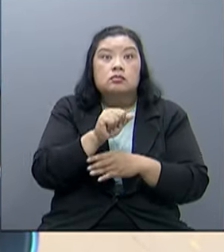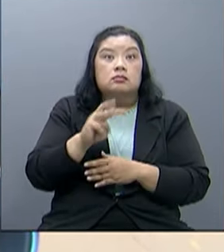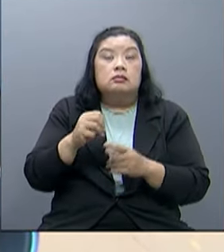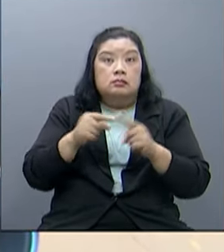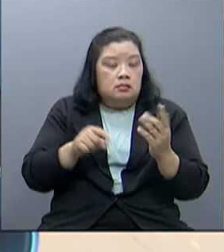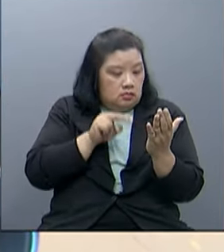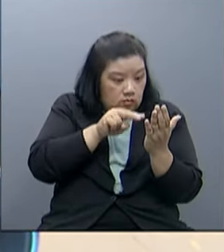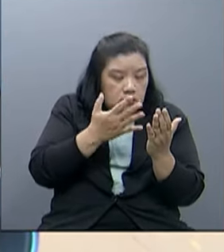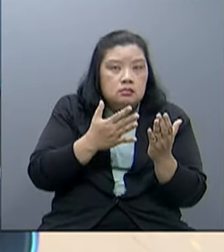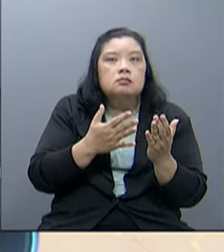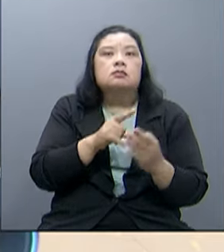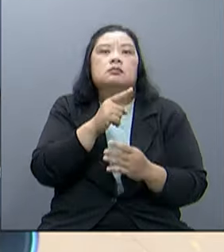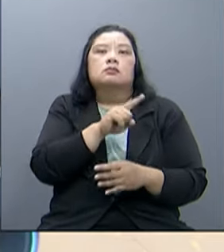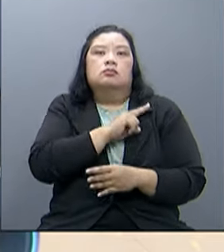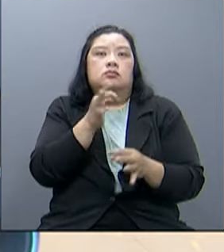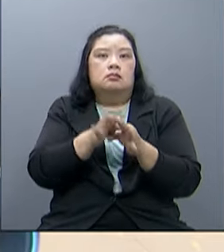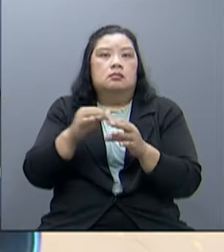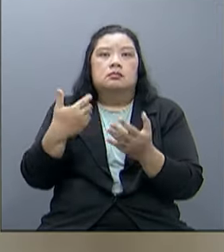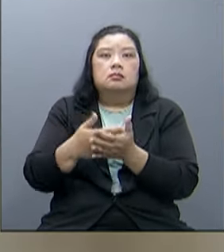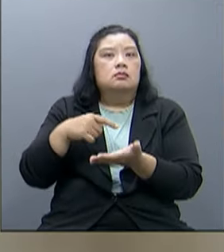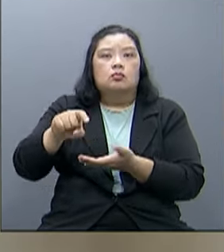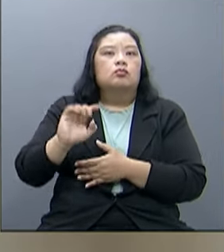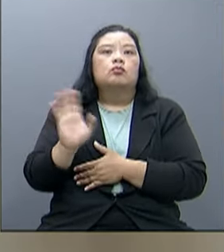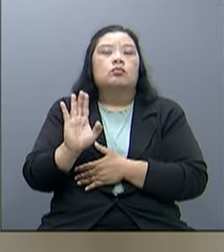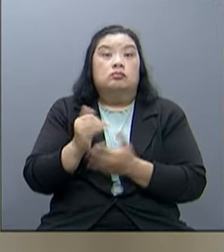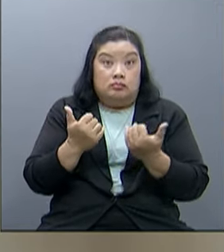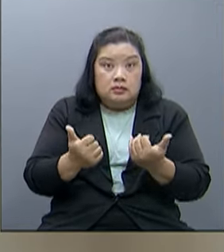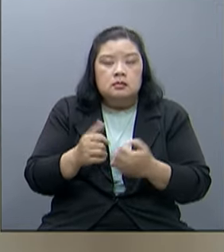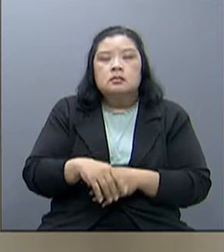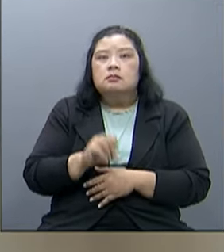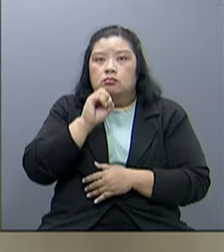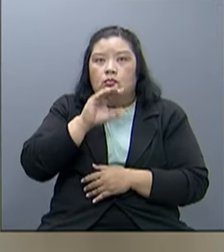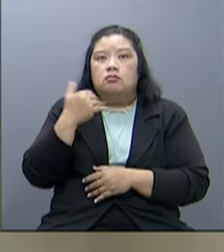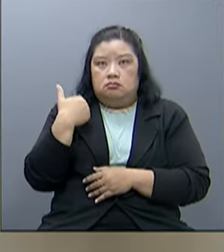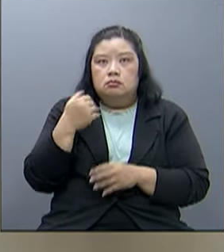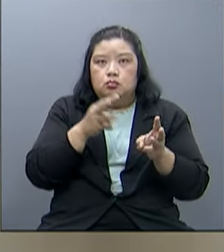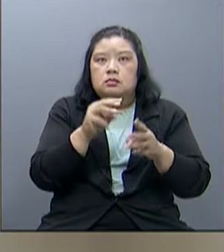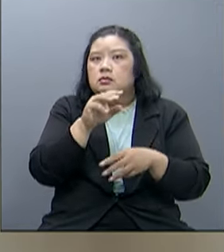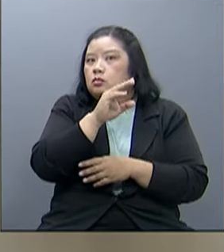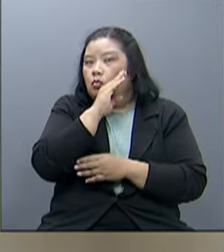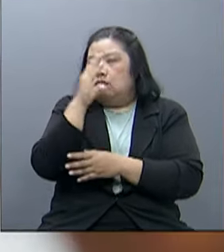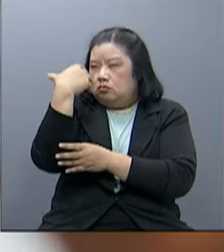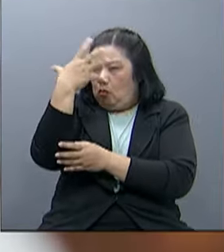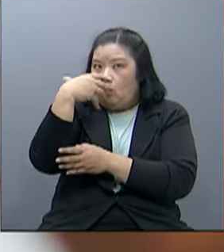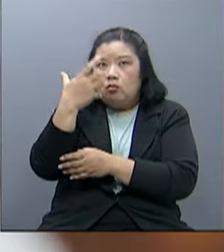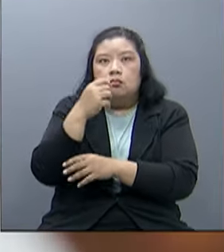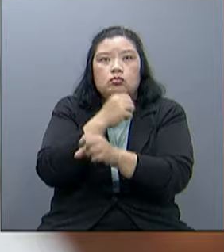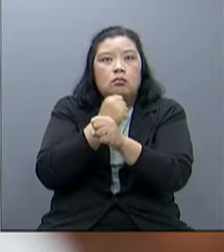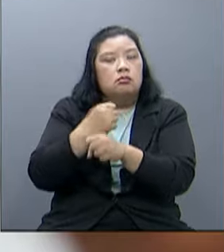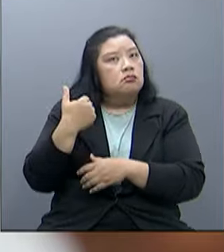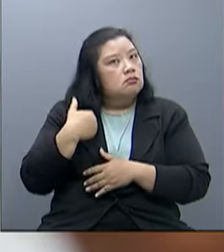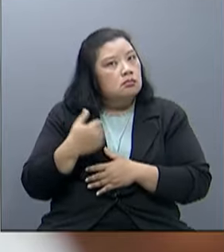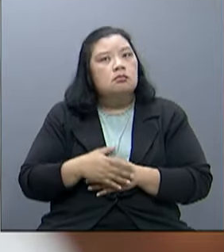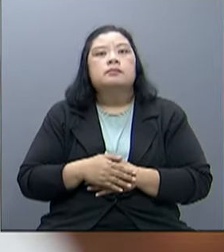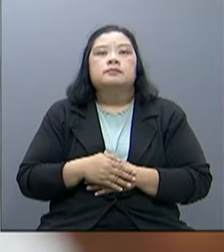ต้นผู้บริหารแบงก์ชาติยังบอกด้วยนะคะว่ามิจฉาชีพมีการปรับตัวหลบเลี่ยงมาตรการป้องกันต่างๆอยู่